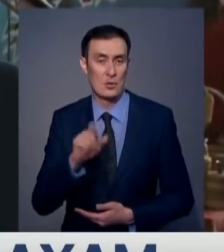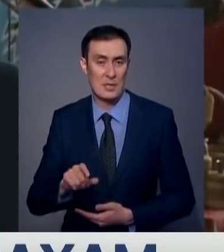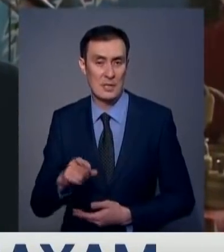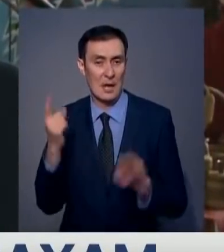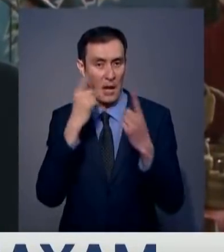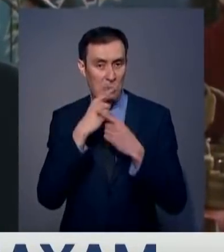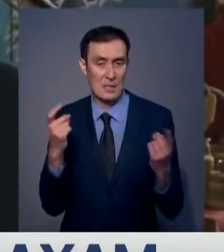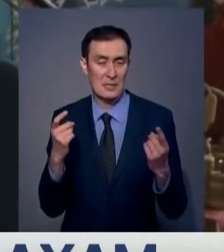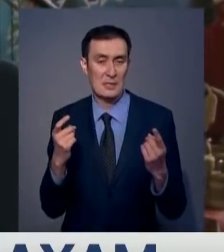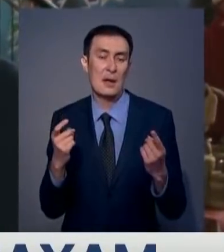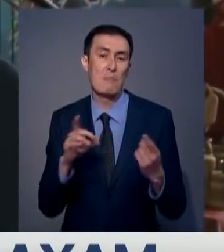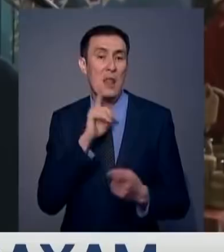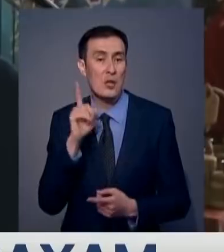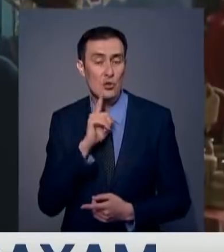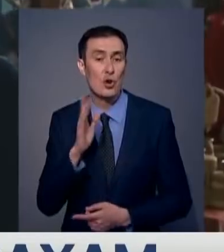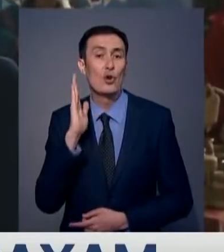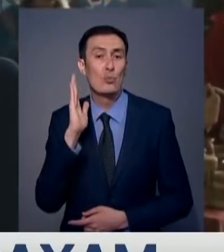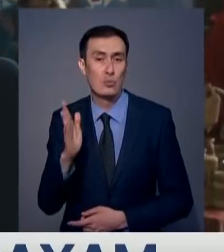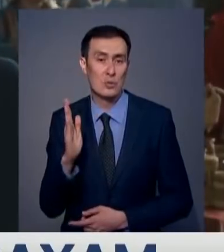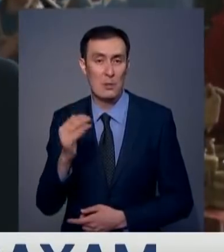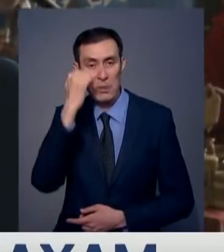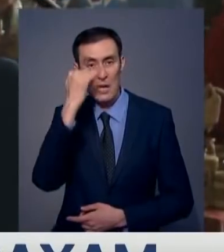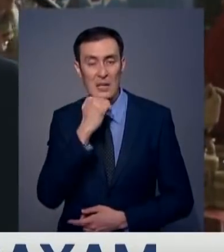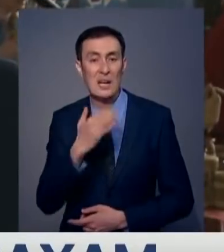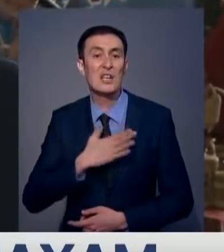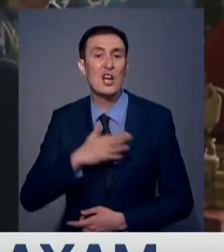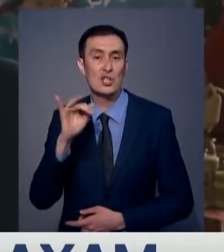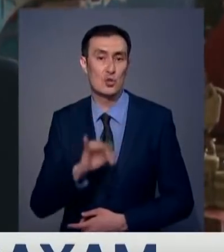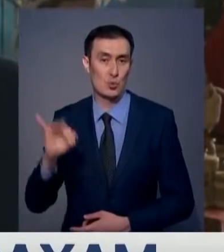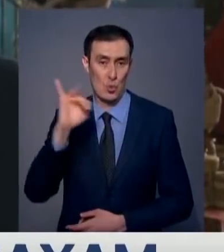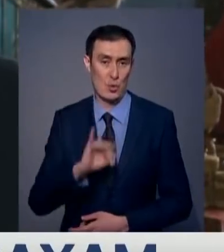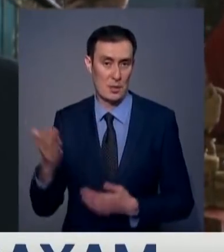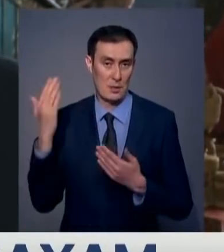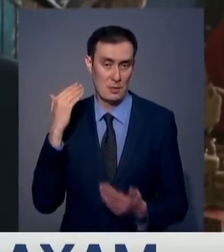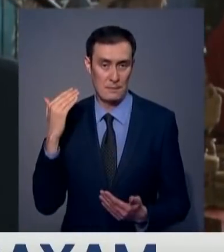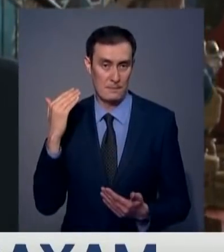обратиться к молодежи. Будьте благодарны нашей истории.